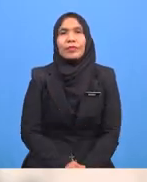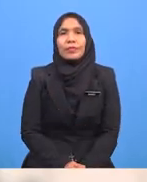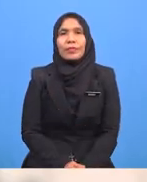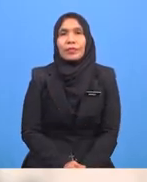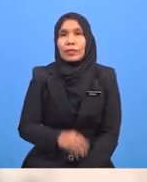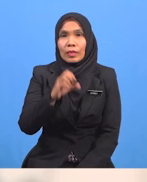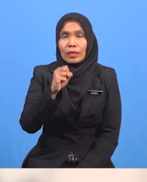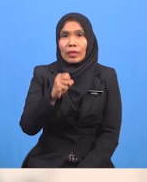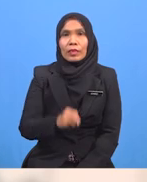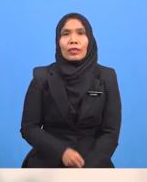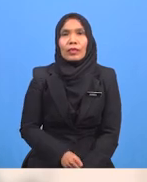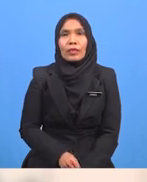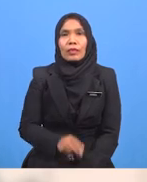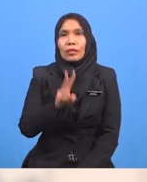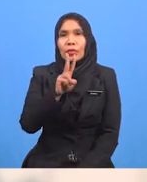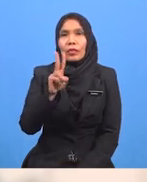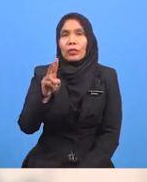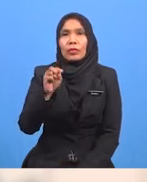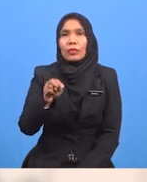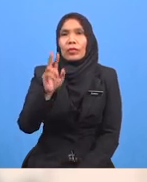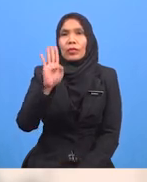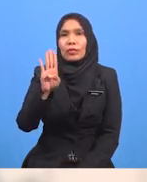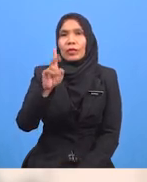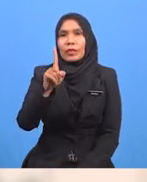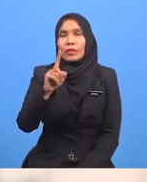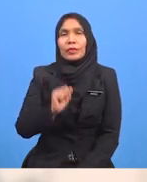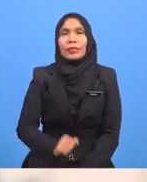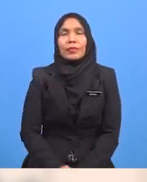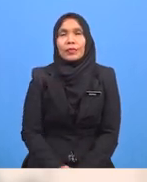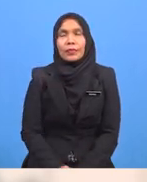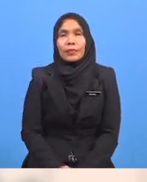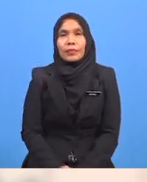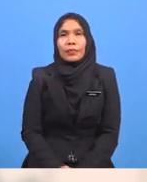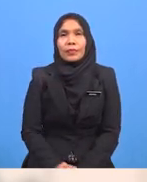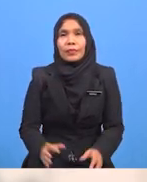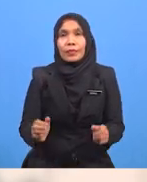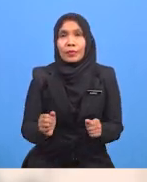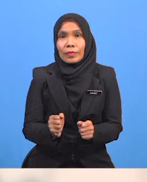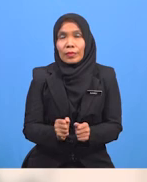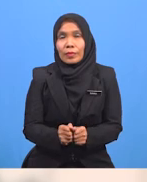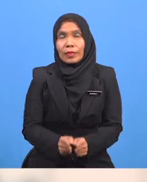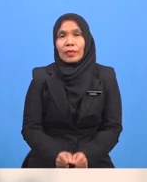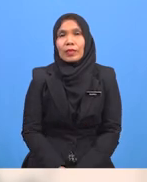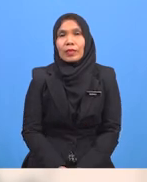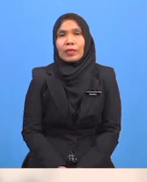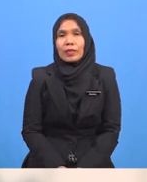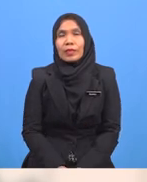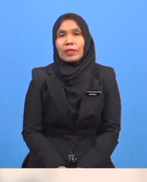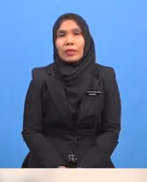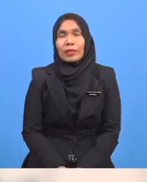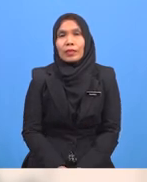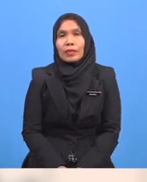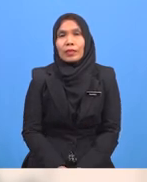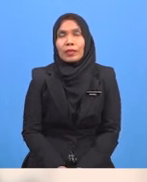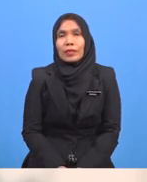nilai sila 22 perpuluhan 41 dengan maklumat yang telah diperoleh yg